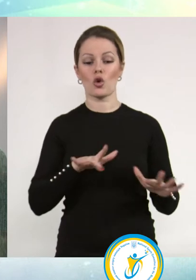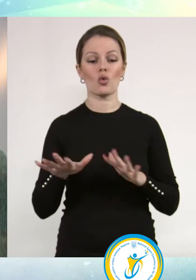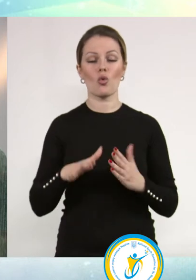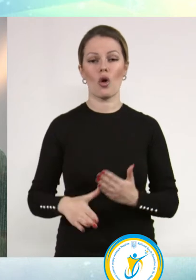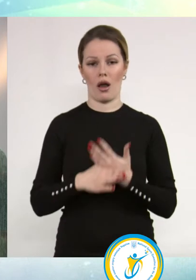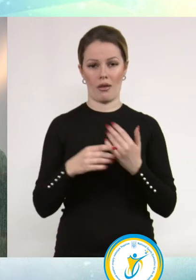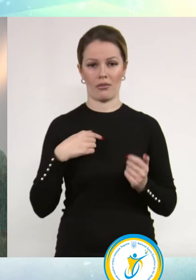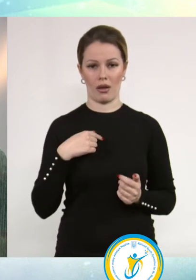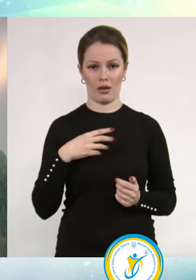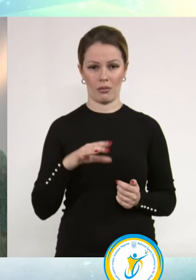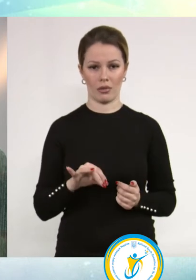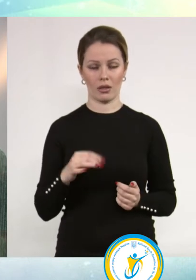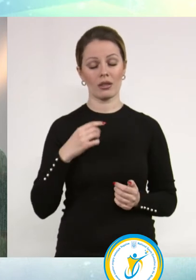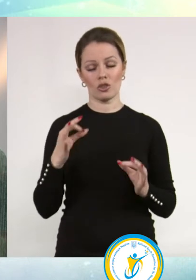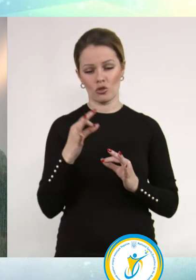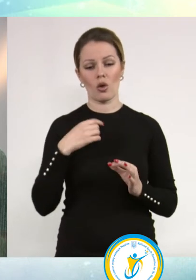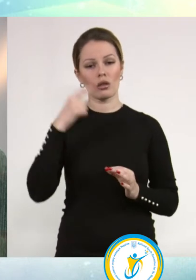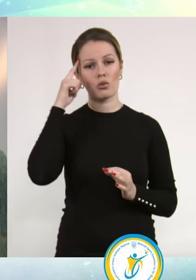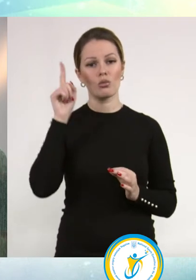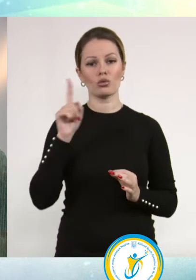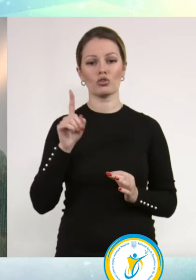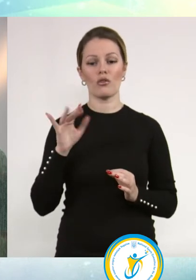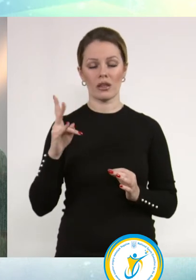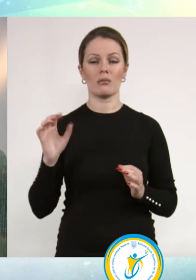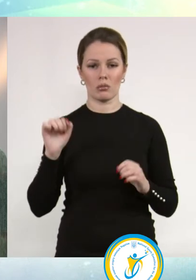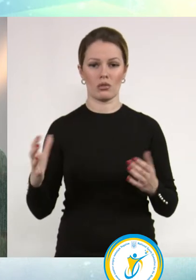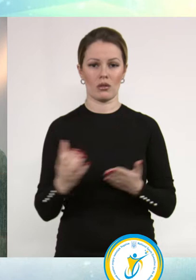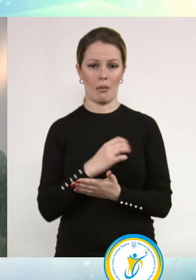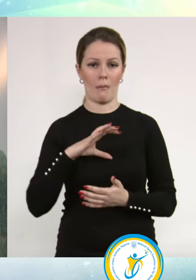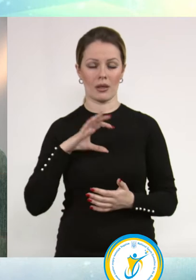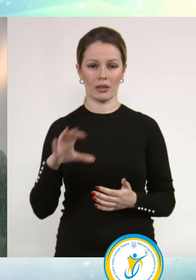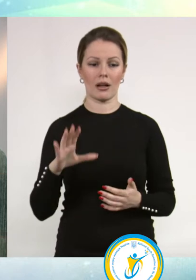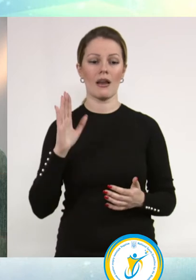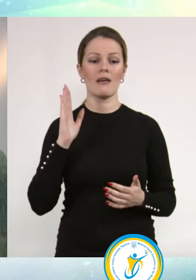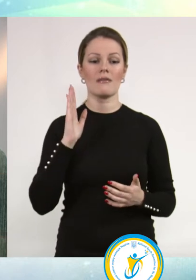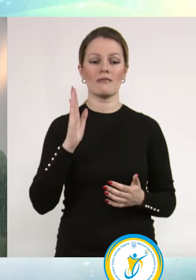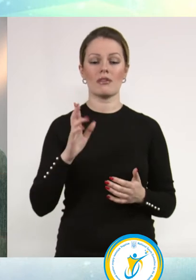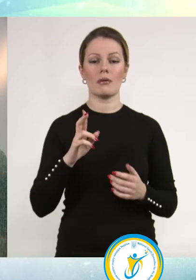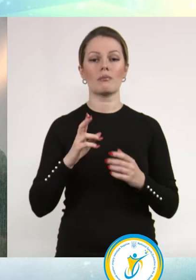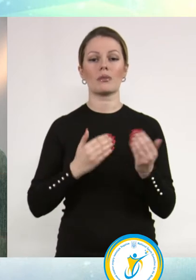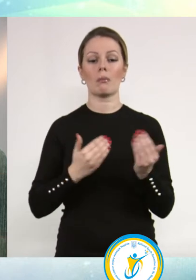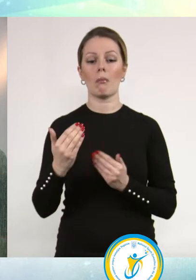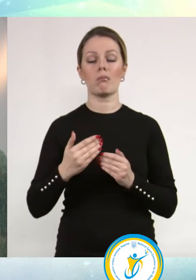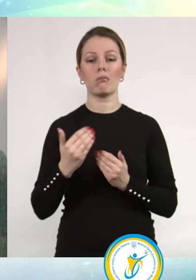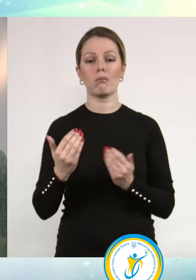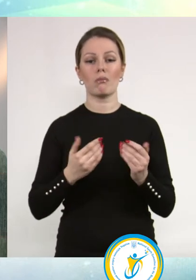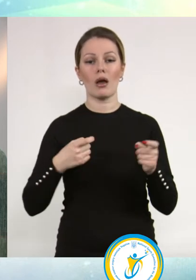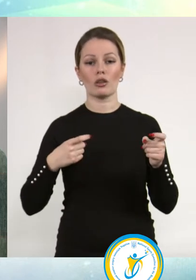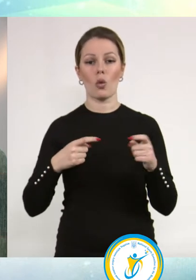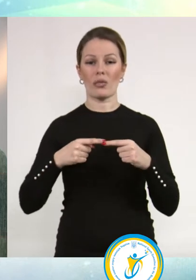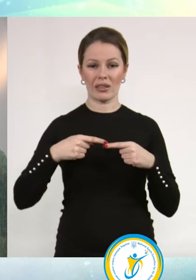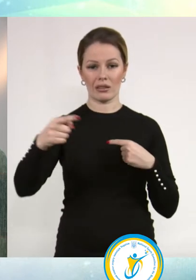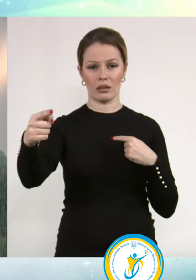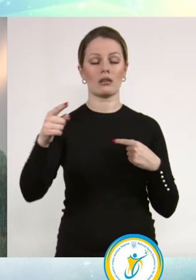– це те, що рухає нами. Нічого, я думаю, що він візьме медаль. В біатлоні, в длинному,